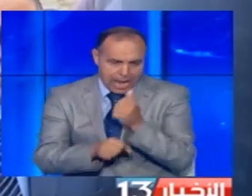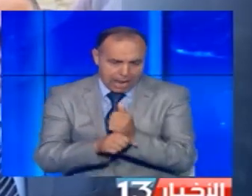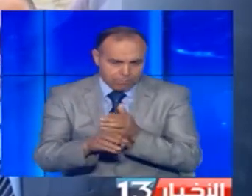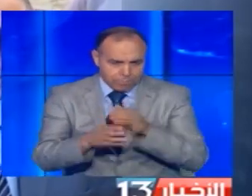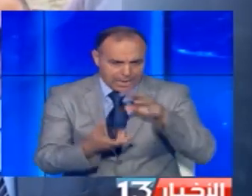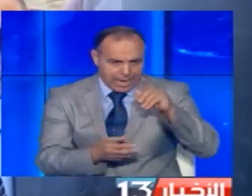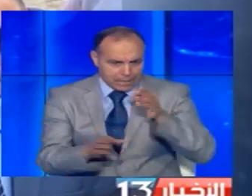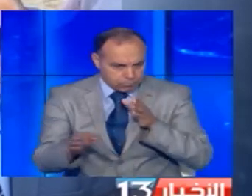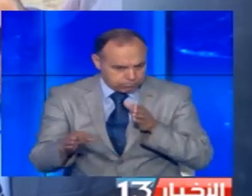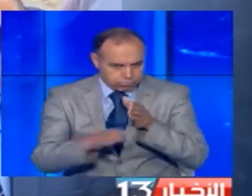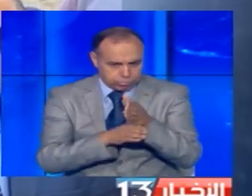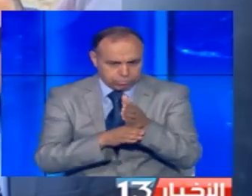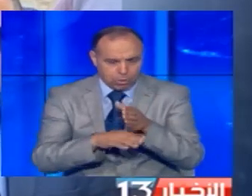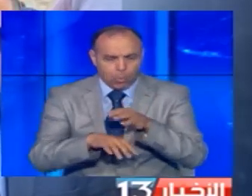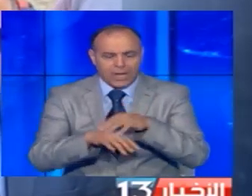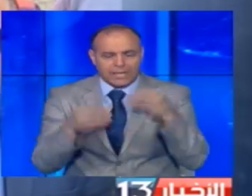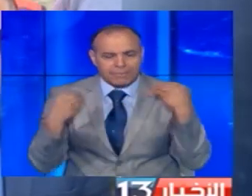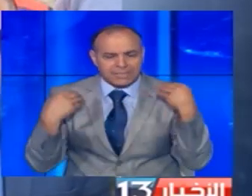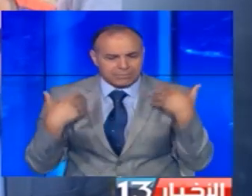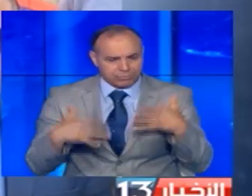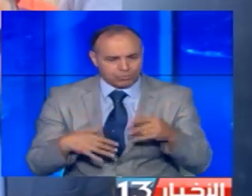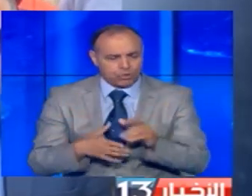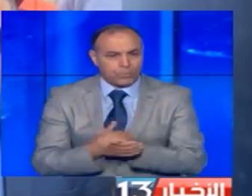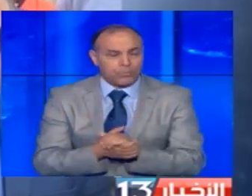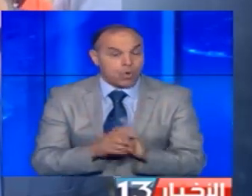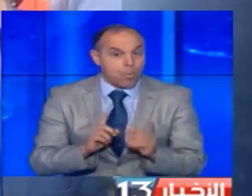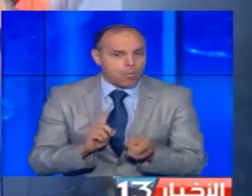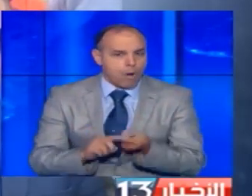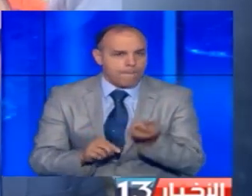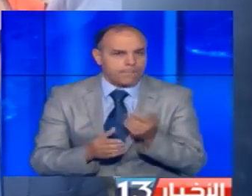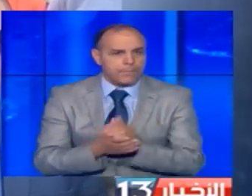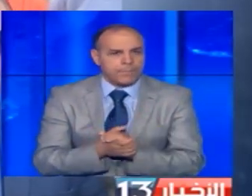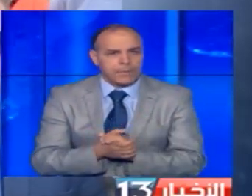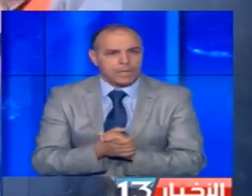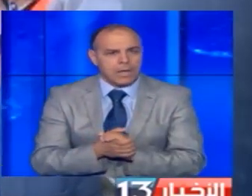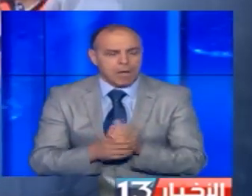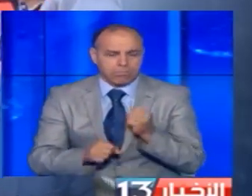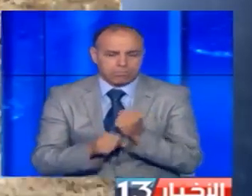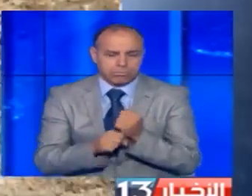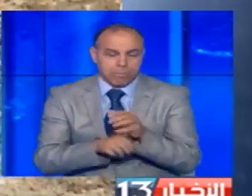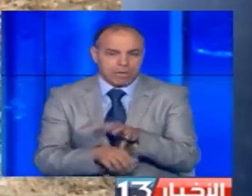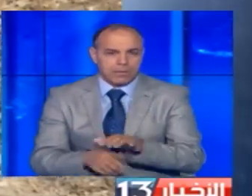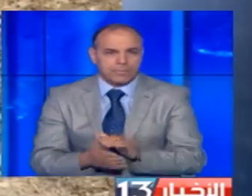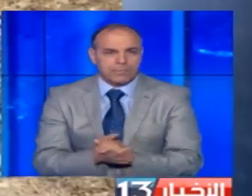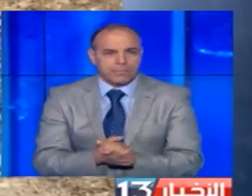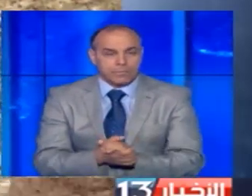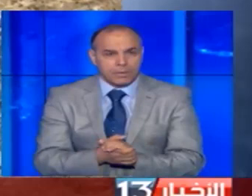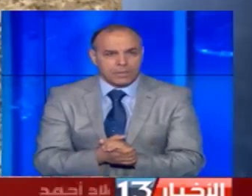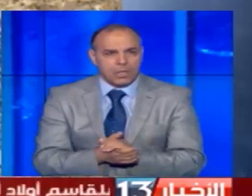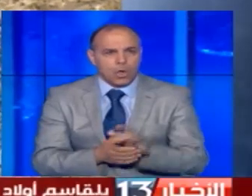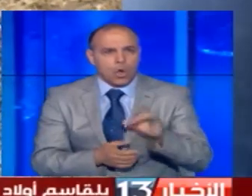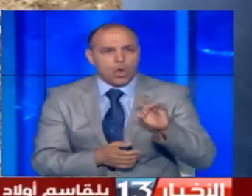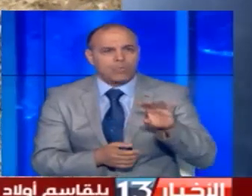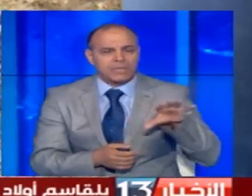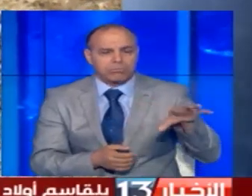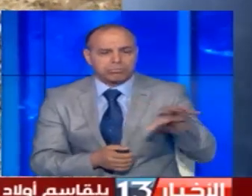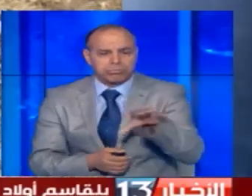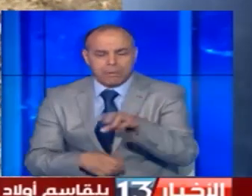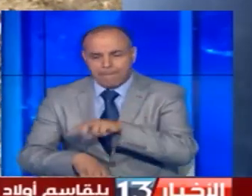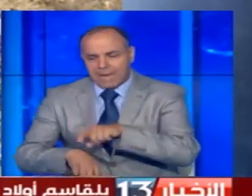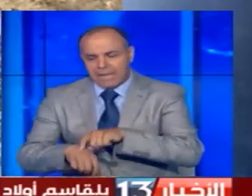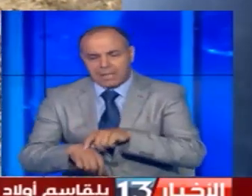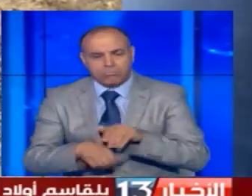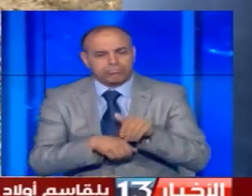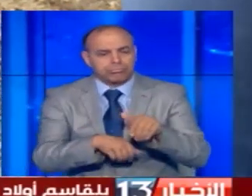الغاز الولايه بنزرت وهذا هام جدا بالنسبه للمستقبل يوصل الخمسطاش في المنطقه بلديه